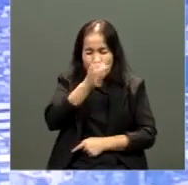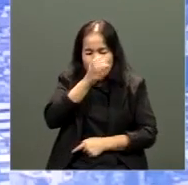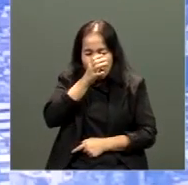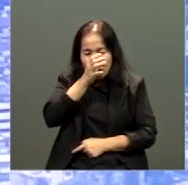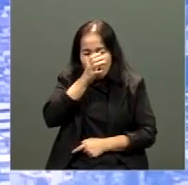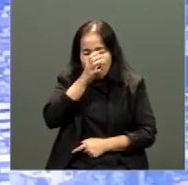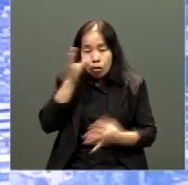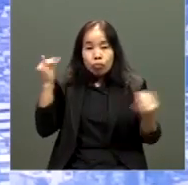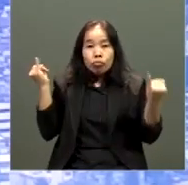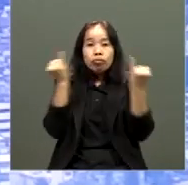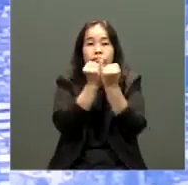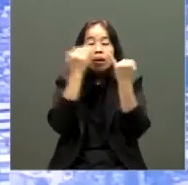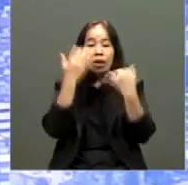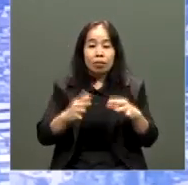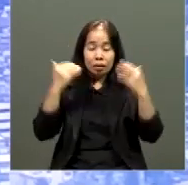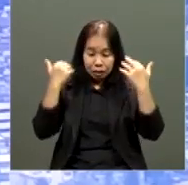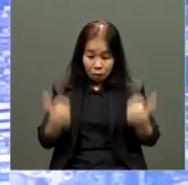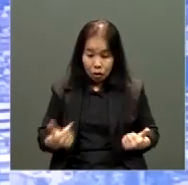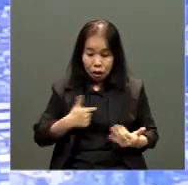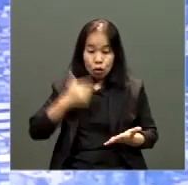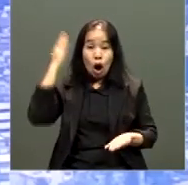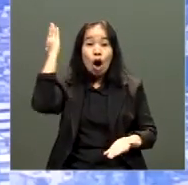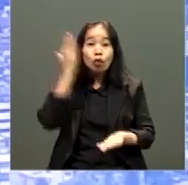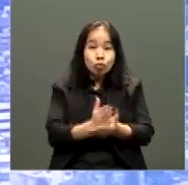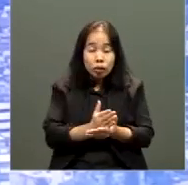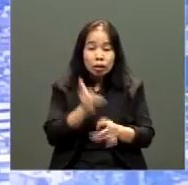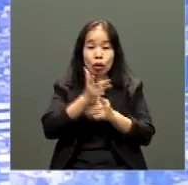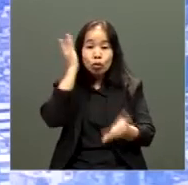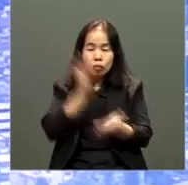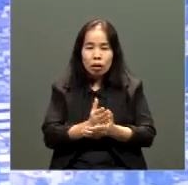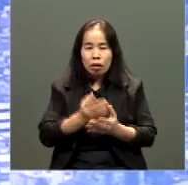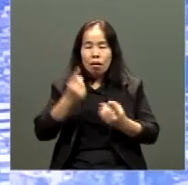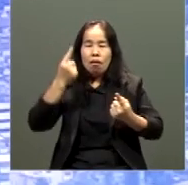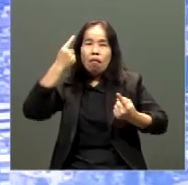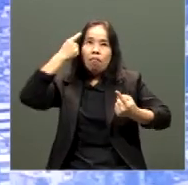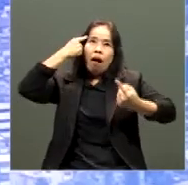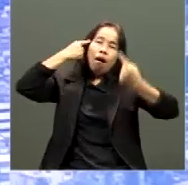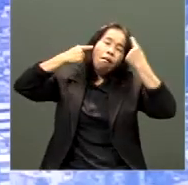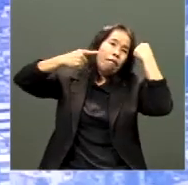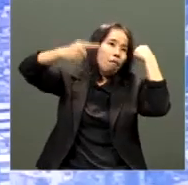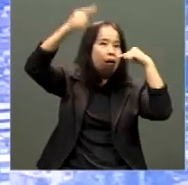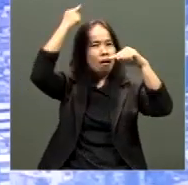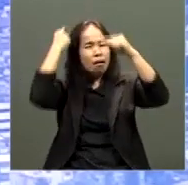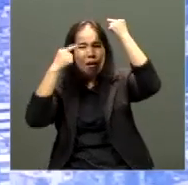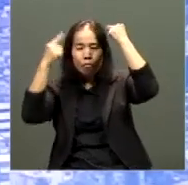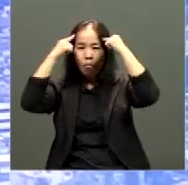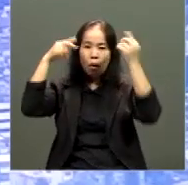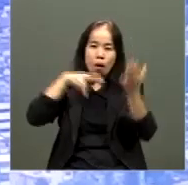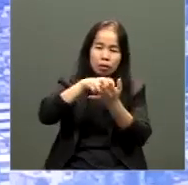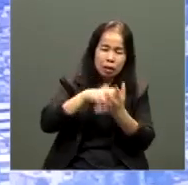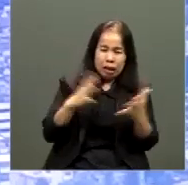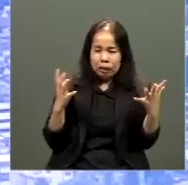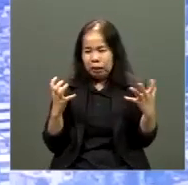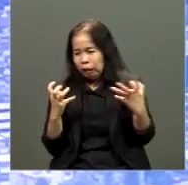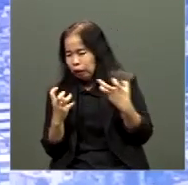ากแล้วต้องตอนนี้ต้องหยุดอาจจะเกิดอาการที่เรียกว่าเขาเรียกว่าอะไรลงแดงท่านเค